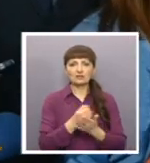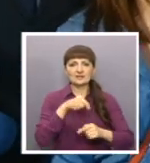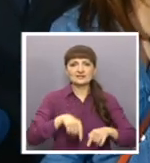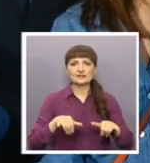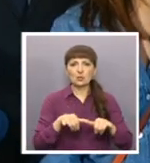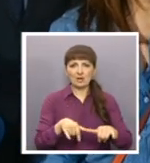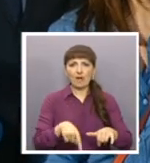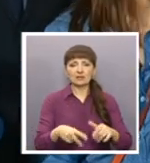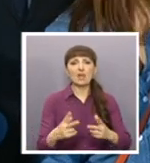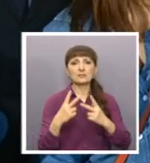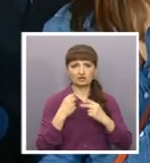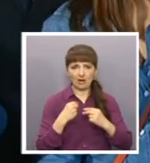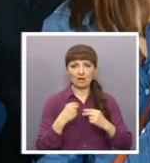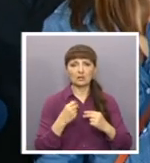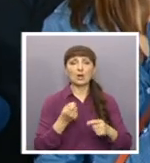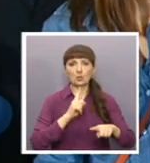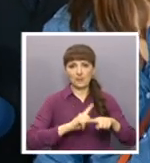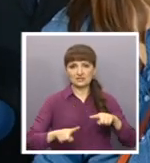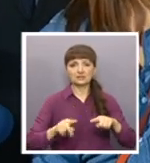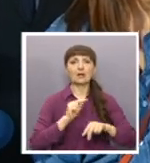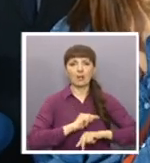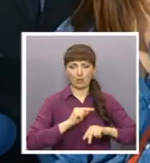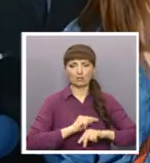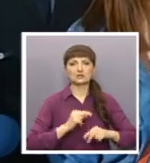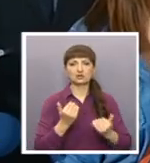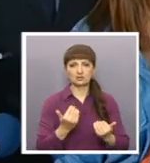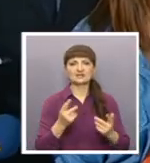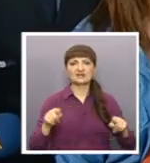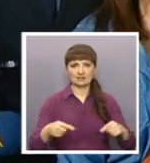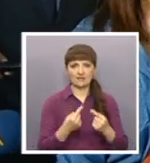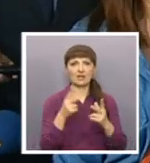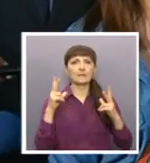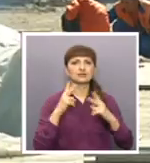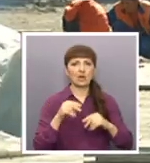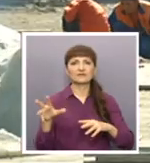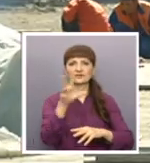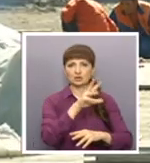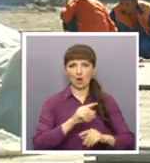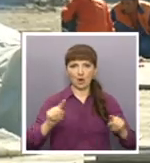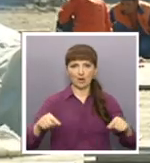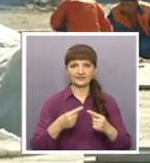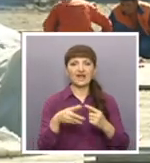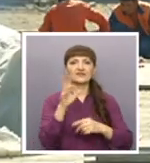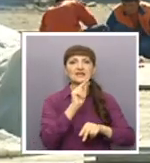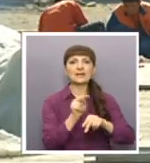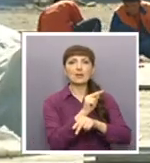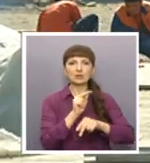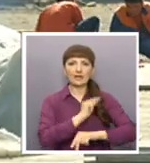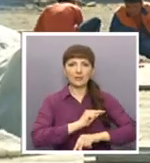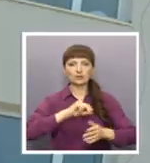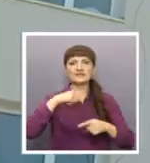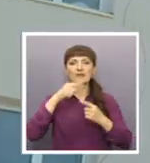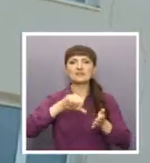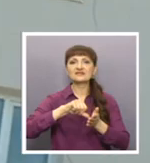там обещают. И, в общем-то, очень быстро и работают. Восстановить обещают все. Все ремонтные работы, по словам